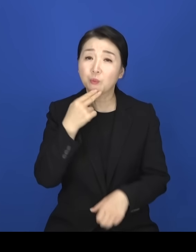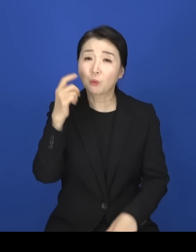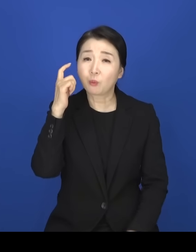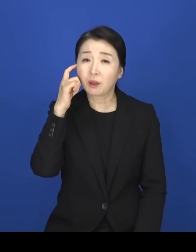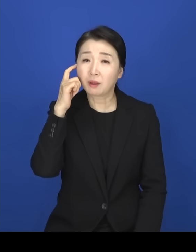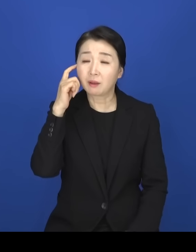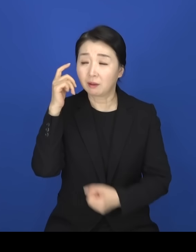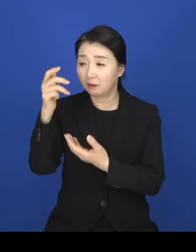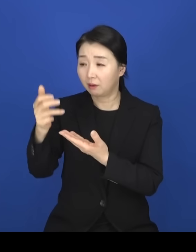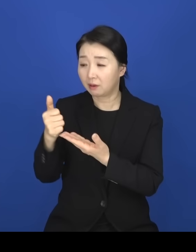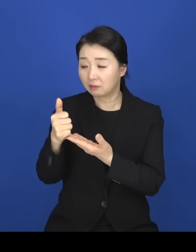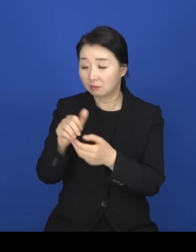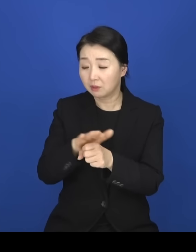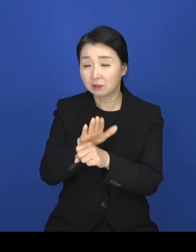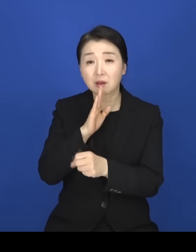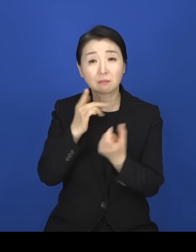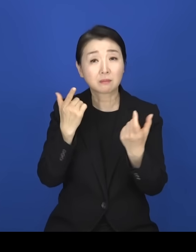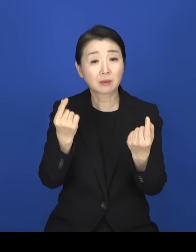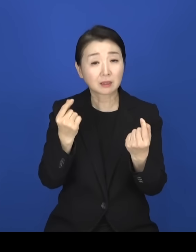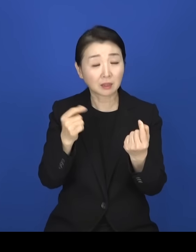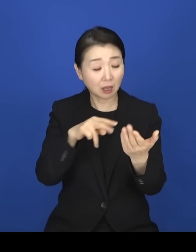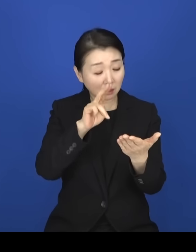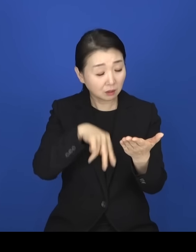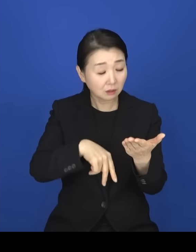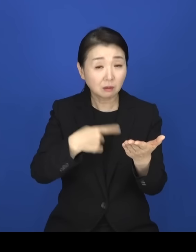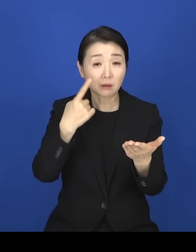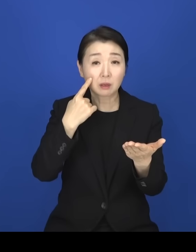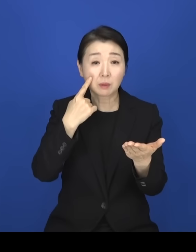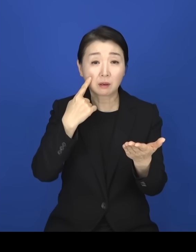이제 하나님은 사랑이시라 이런 걸 읽으면은